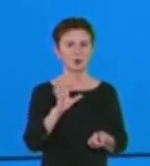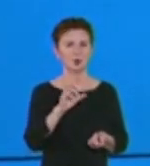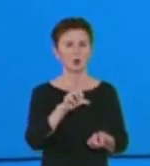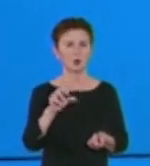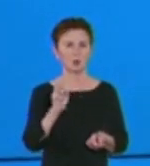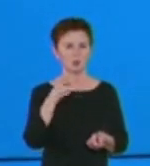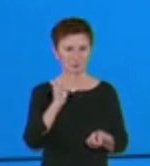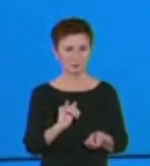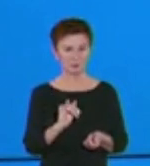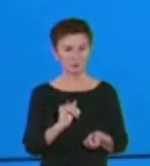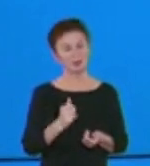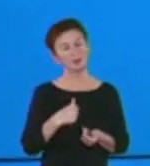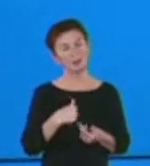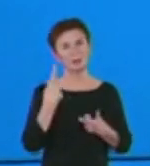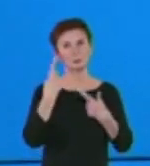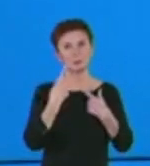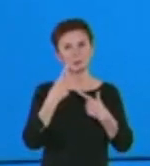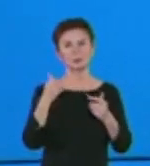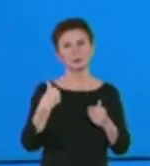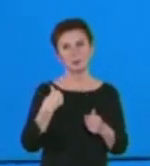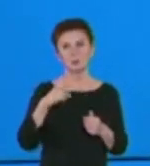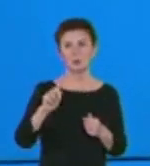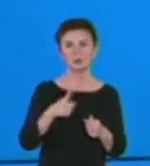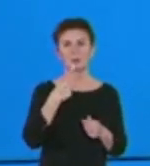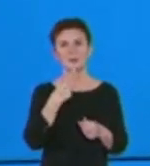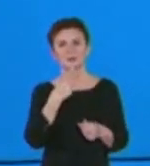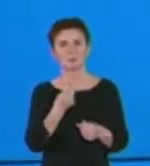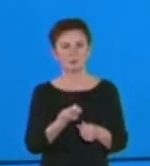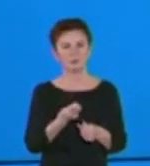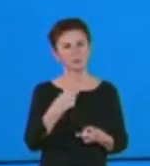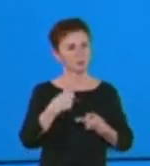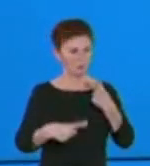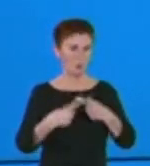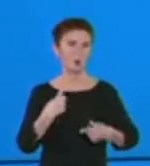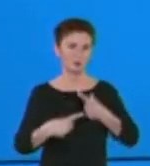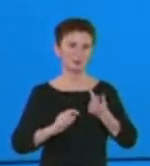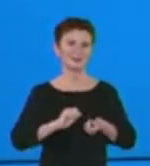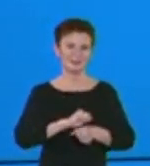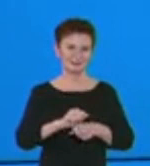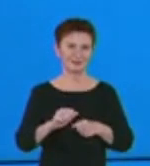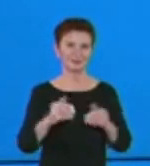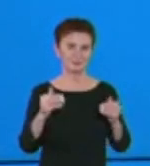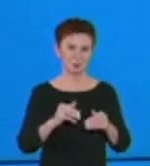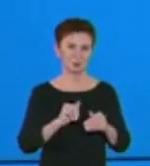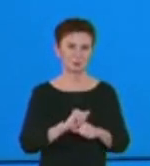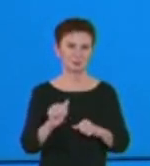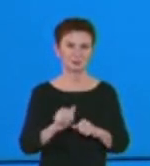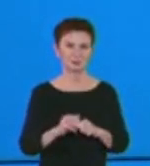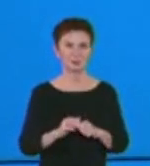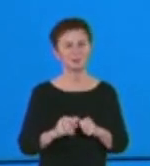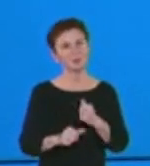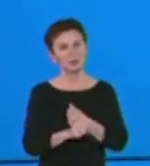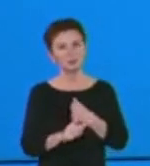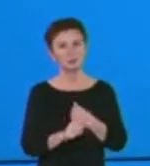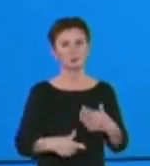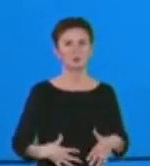była jedna z takich wypowiedzi, które w polityce zdarzają się i są podyktowane czy pewnymi